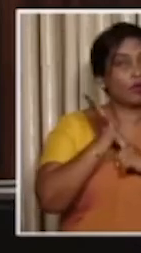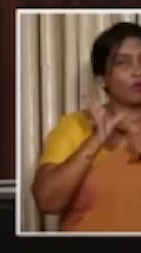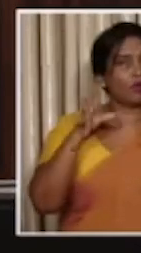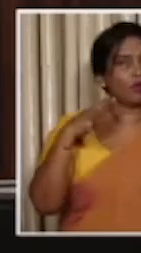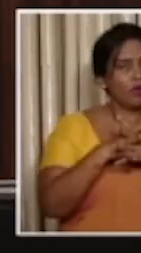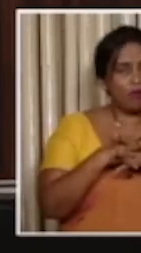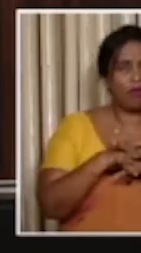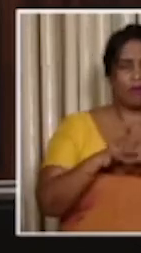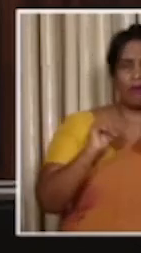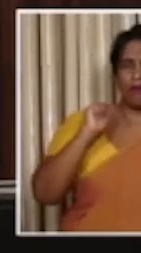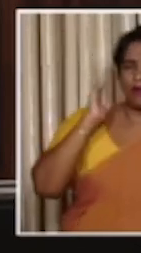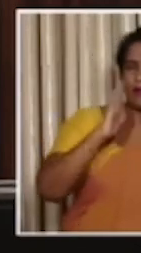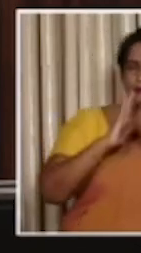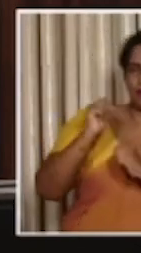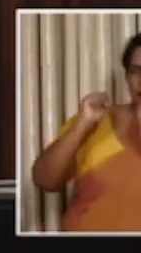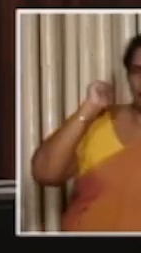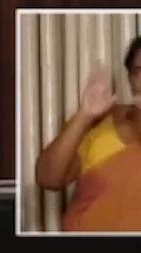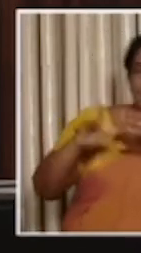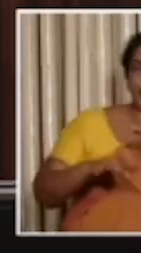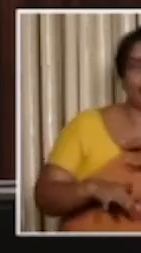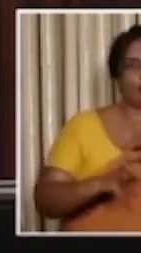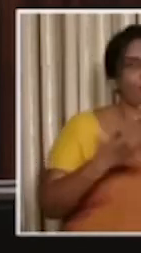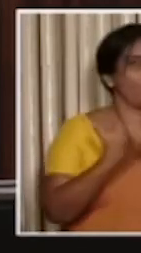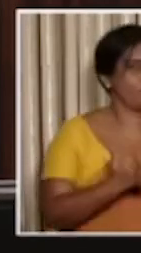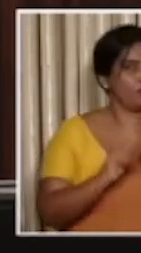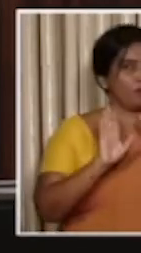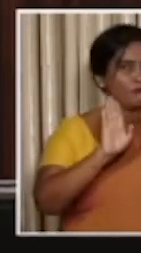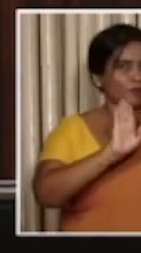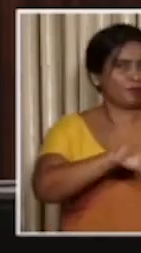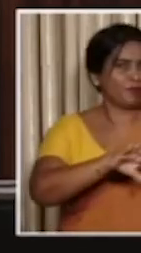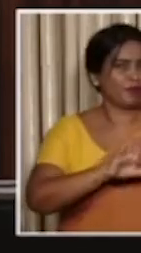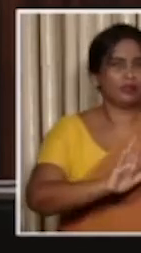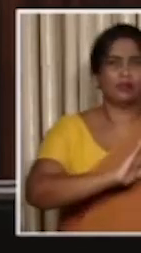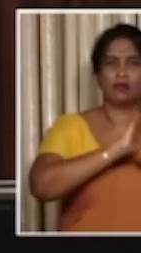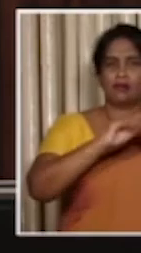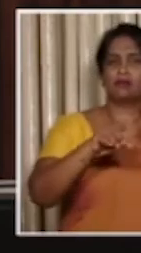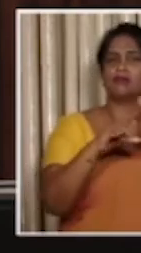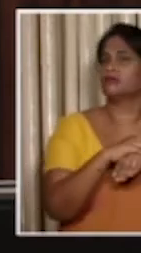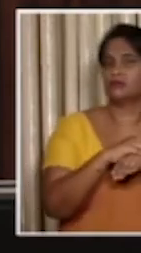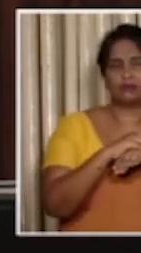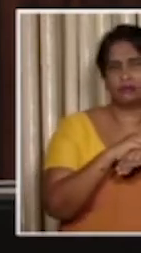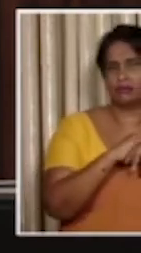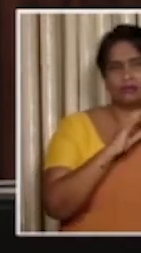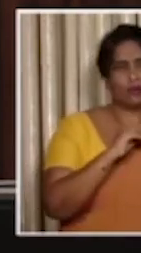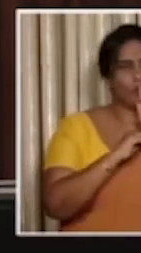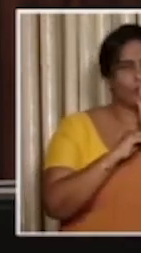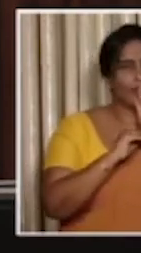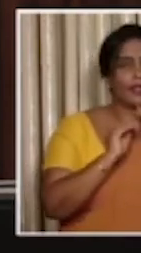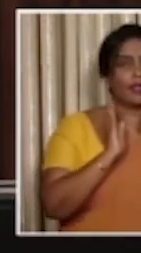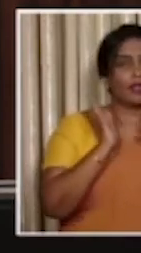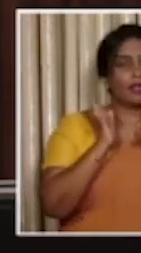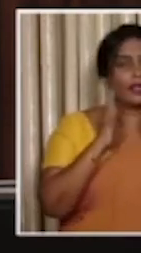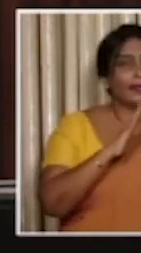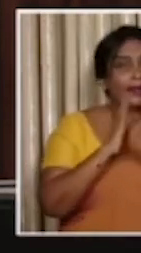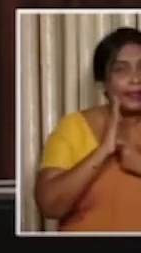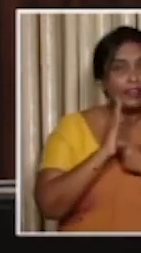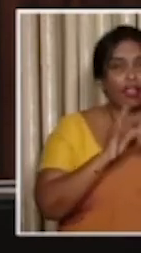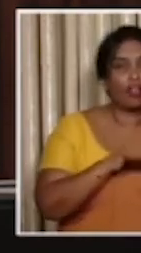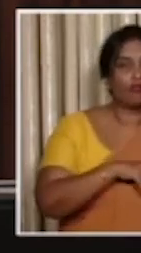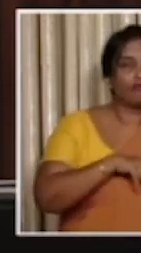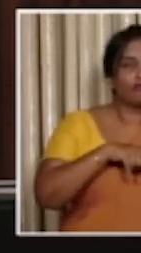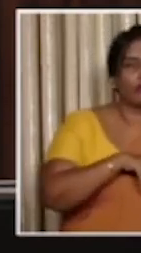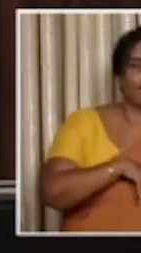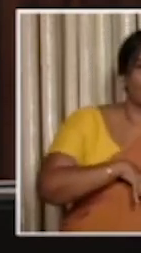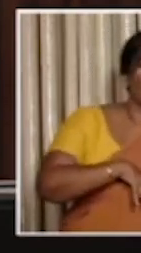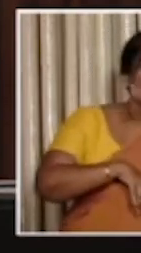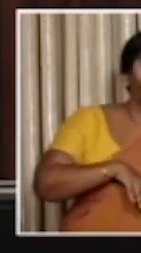කියන හැඟීමක් ඇති වී තිබෙනවා. නමුත් පසුගිය කාලේ පුරා අපේ රටේ සිදු වී තිබෙන දේ තමයි නීතිය පිළිබඳ ජනතාවගේ විශ්වාසය බිඳ